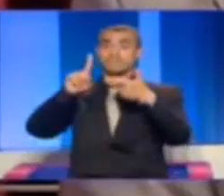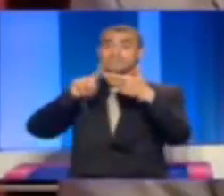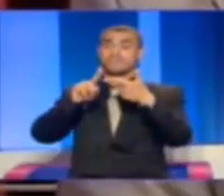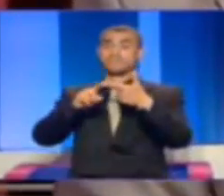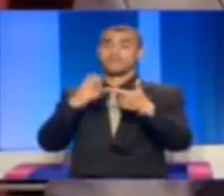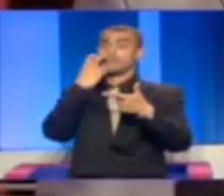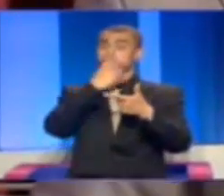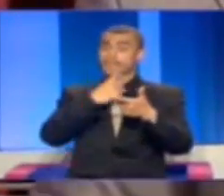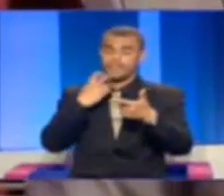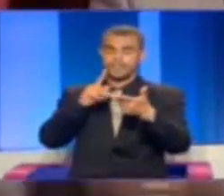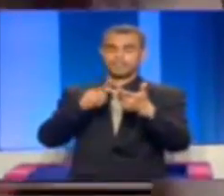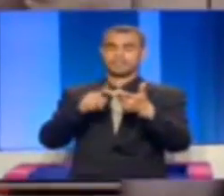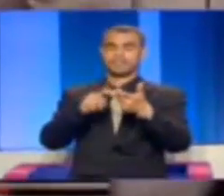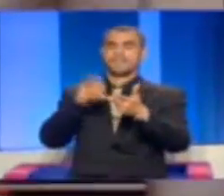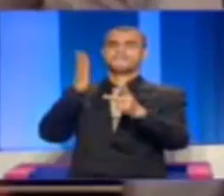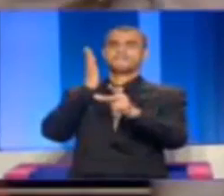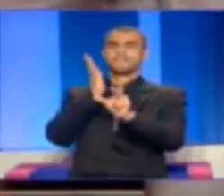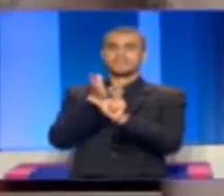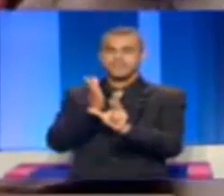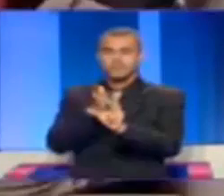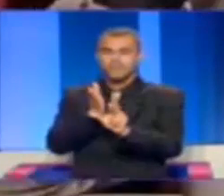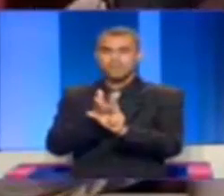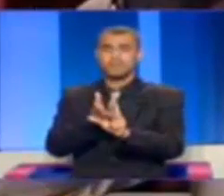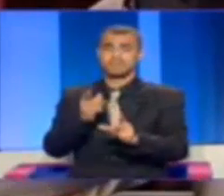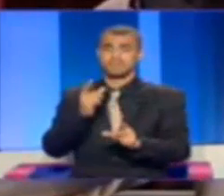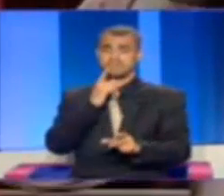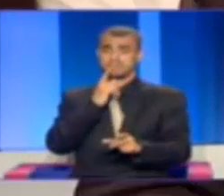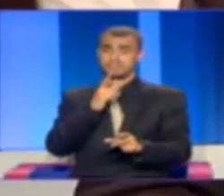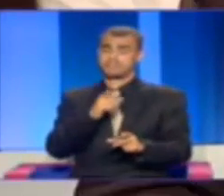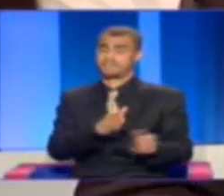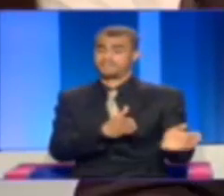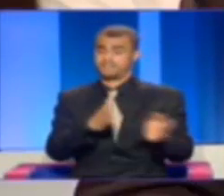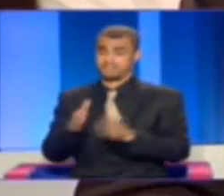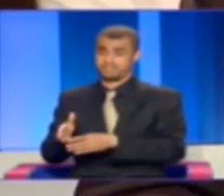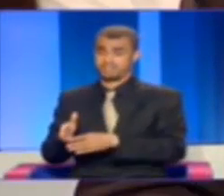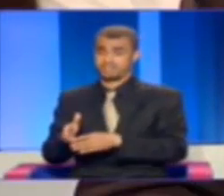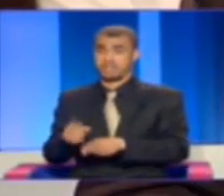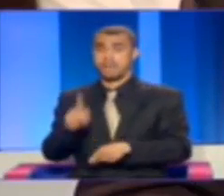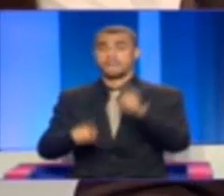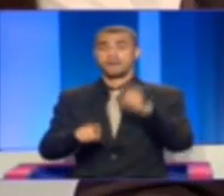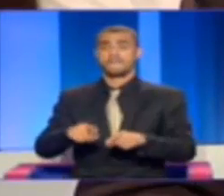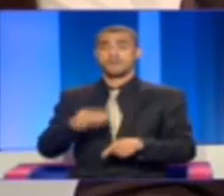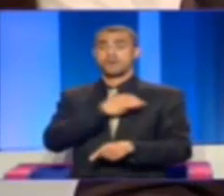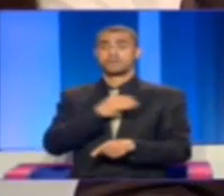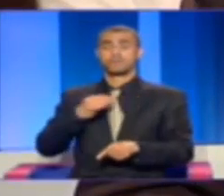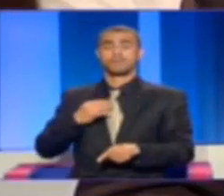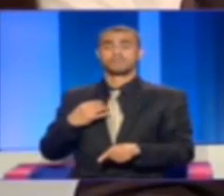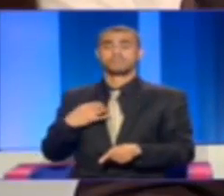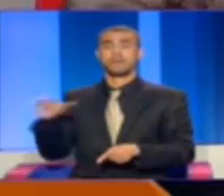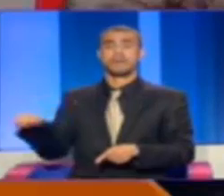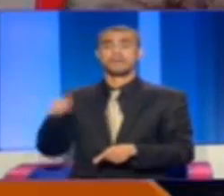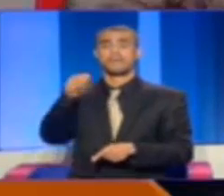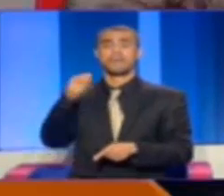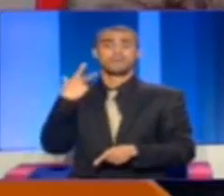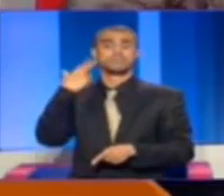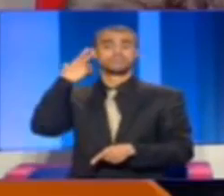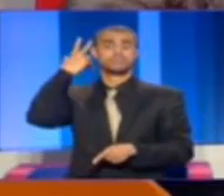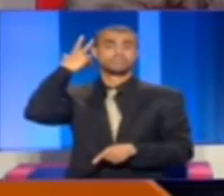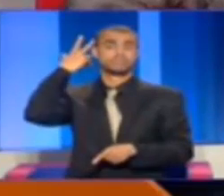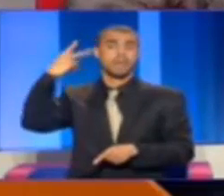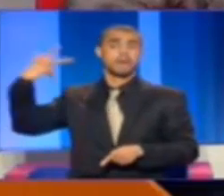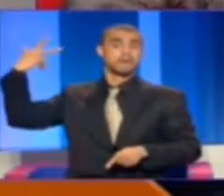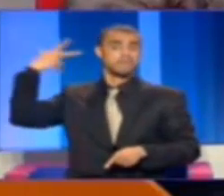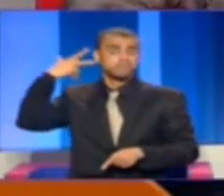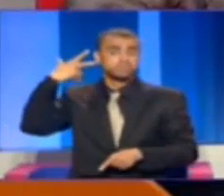وبالتالي فباش ندير العملية ونقول راهم عندي 3 في البلوك الفوق راهم صوبوا العملية مزيانين راهم ناجحة راه كذا راه كذا راه